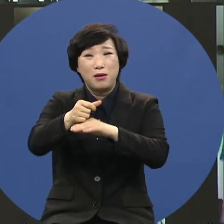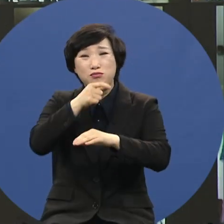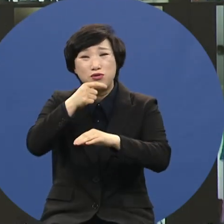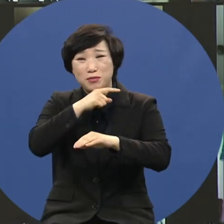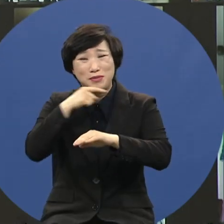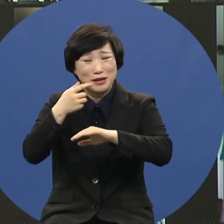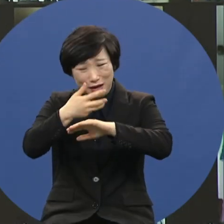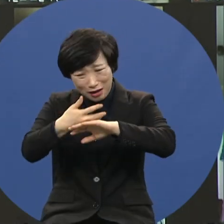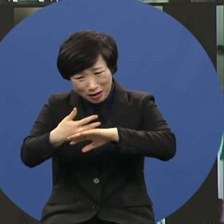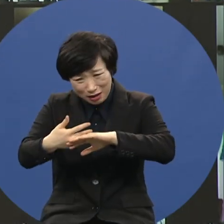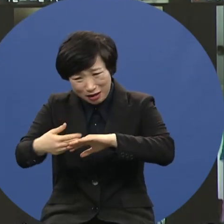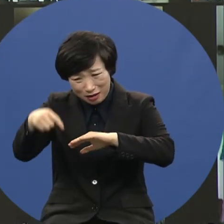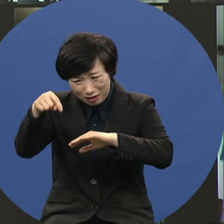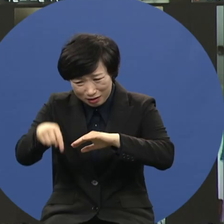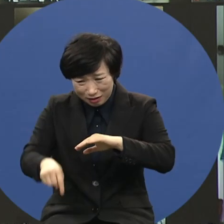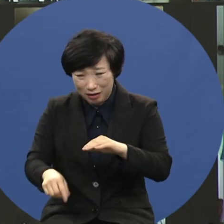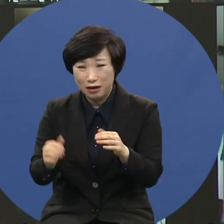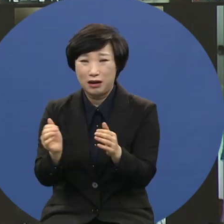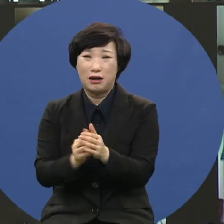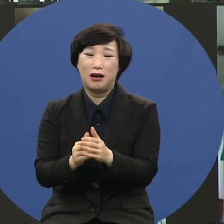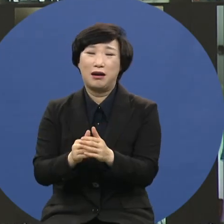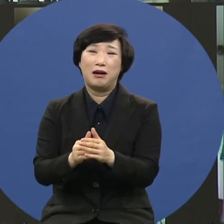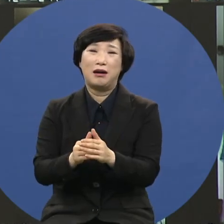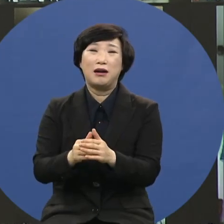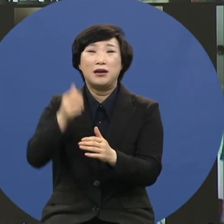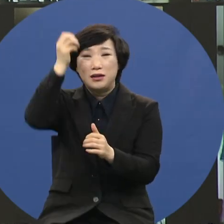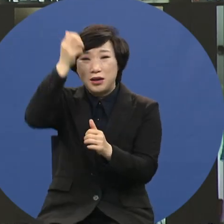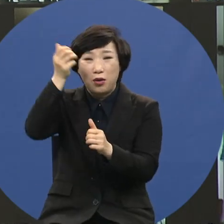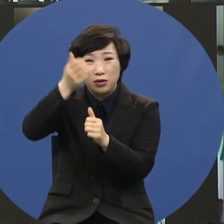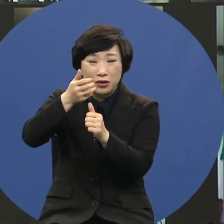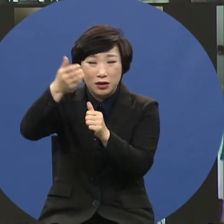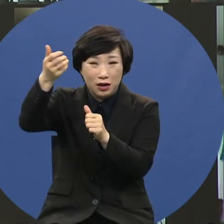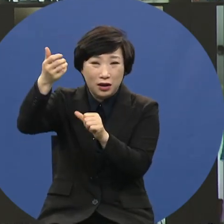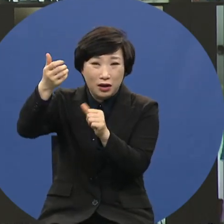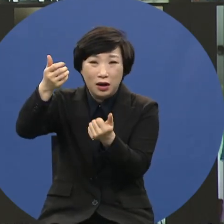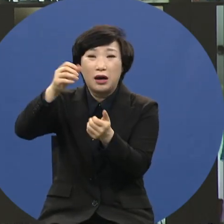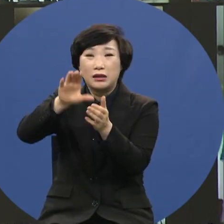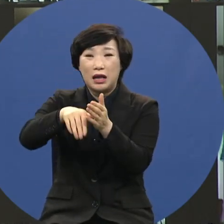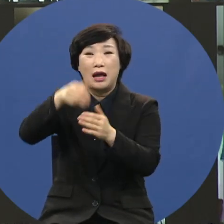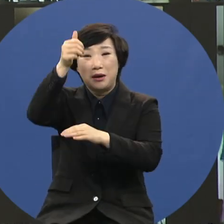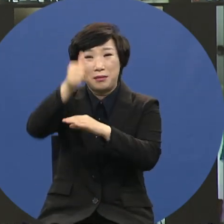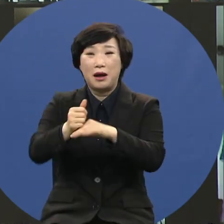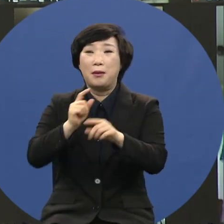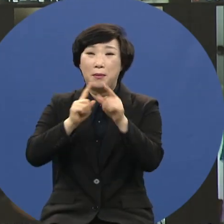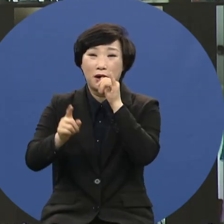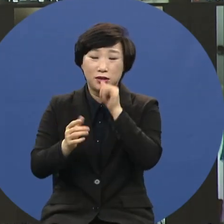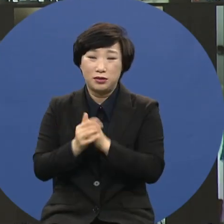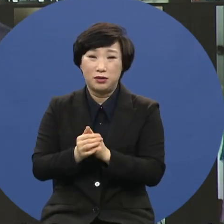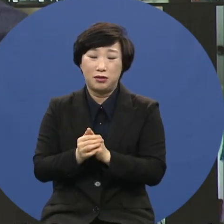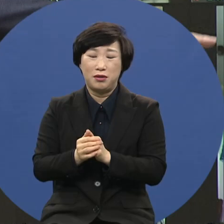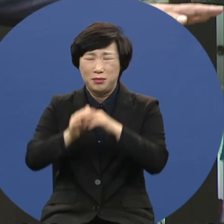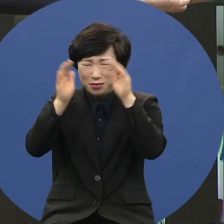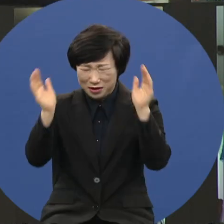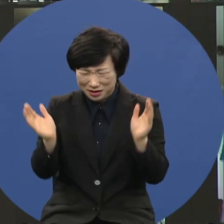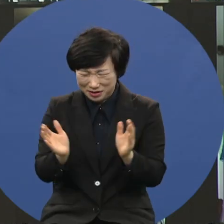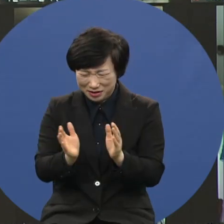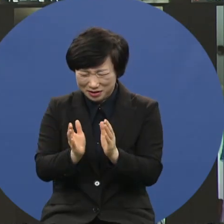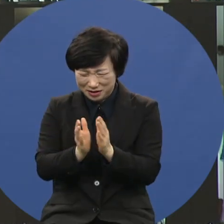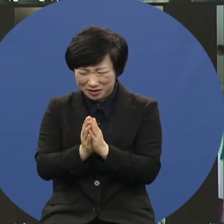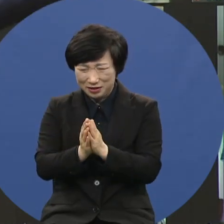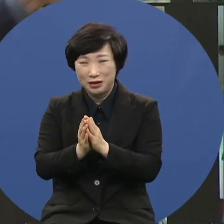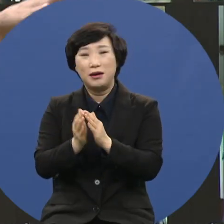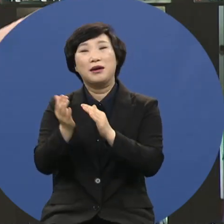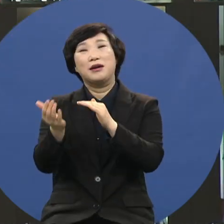쏟고 딱 영혼이 떠날 때 마지막 최후에 하신 말씀이 다